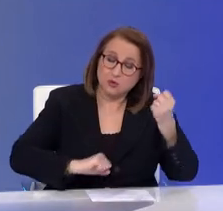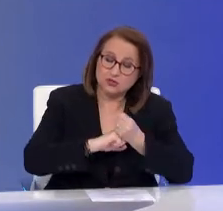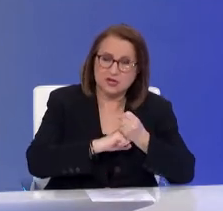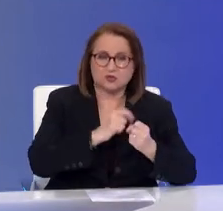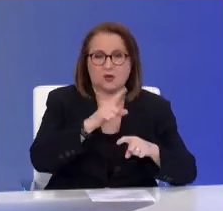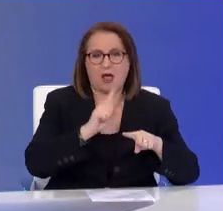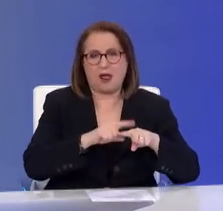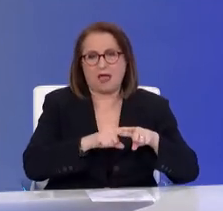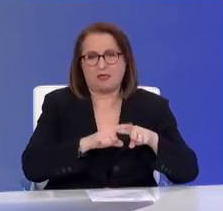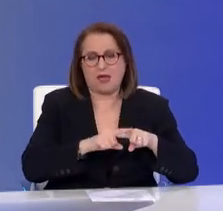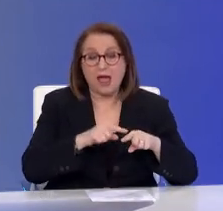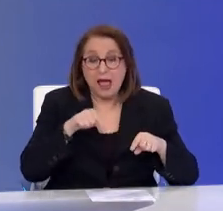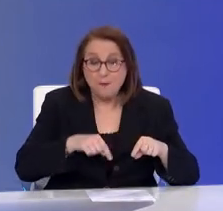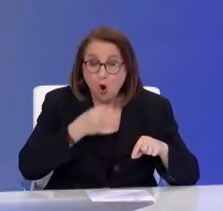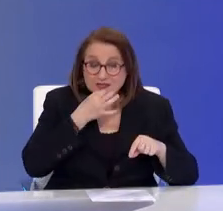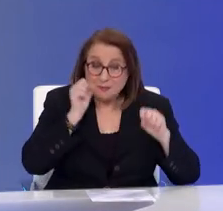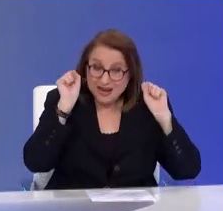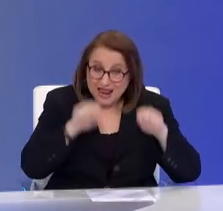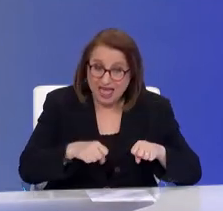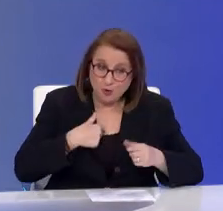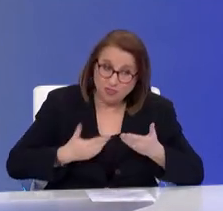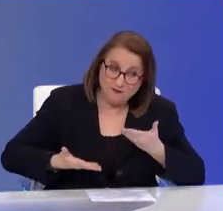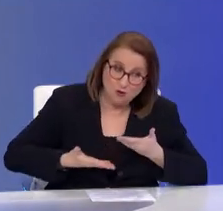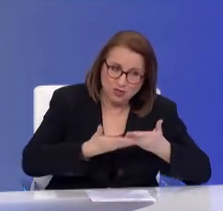έχασε τη ζωή του.